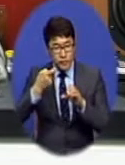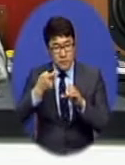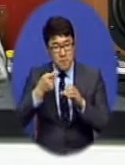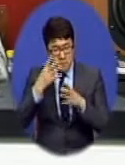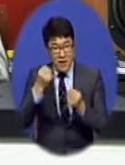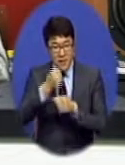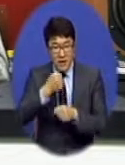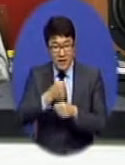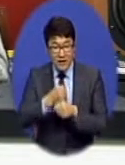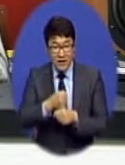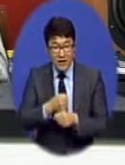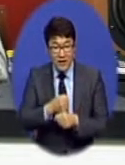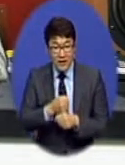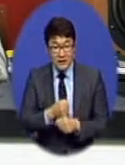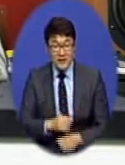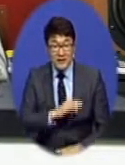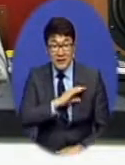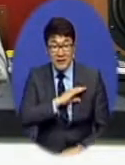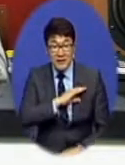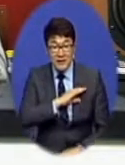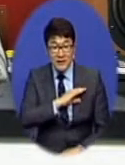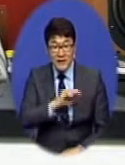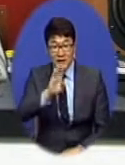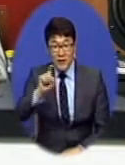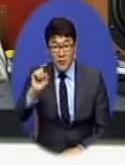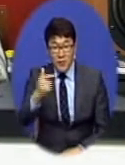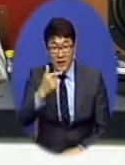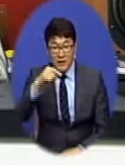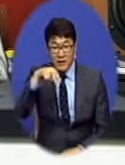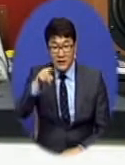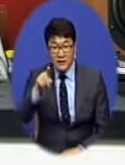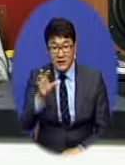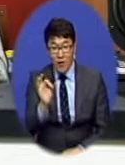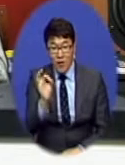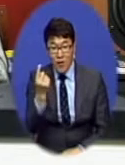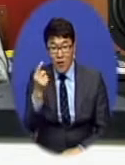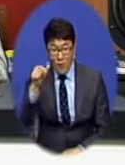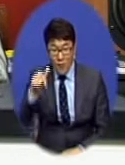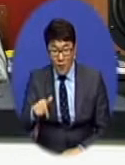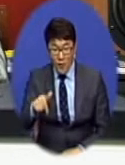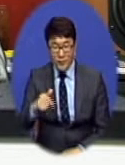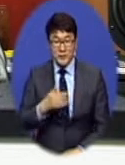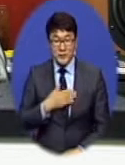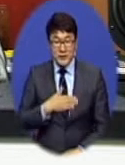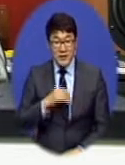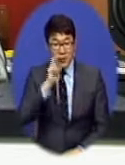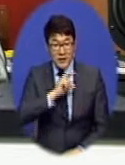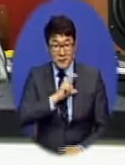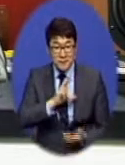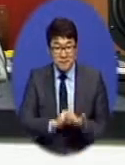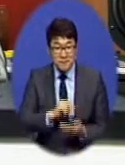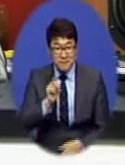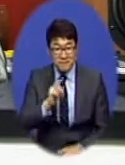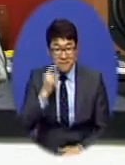네네네. 성함이 어떻게 되세요? 어민 성함. 일반 입안할 때 반성옥. 아, 반성옥님. 네, 어떤 노래